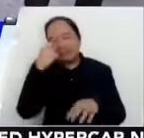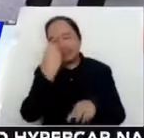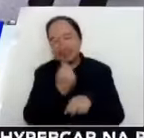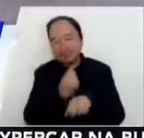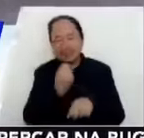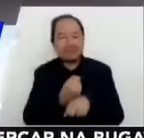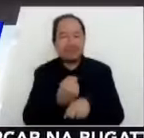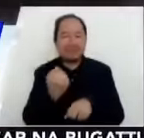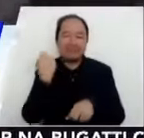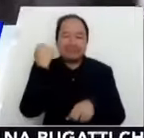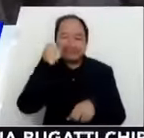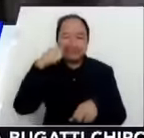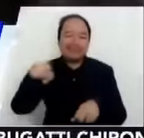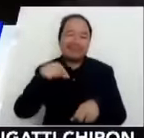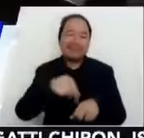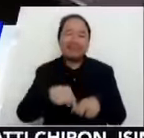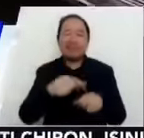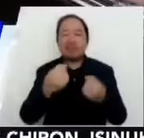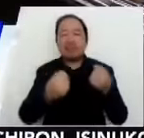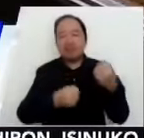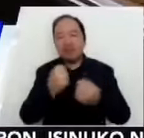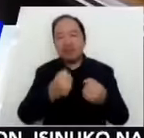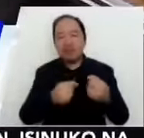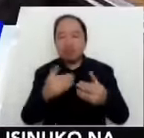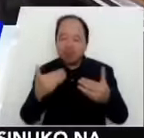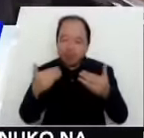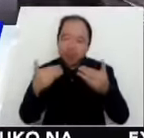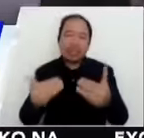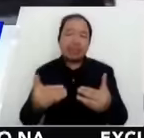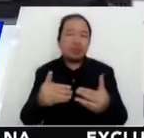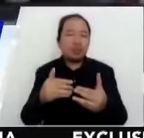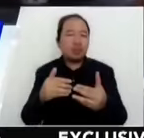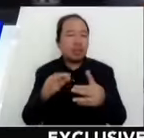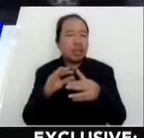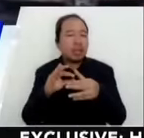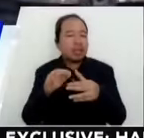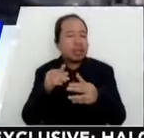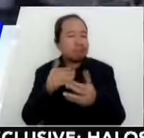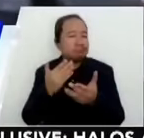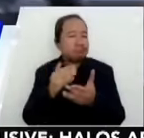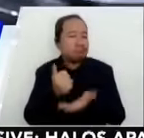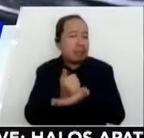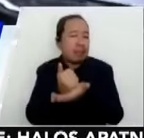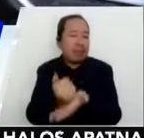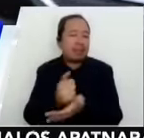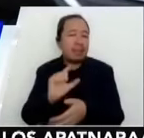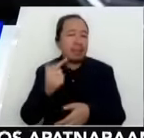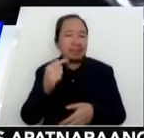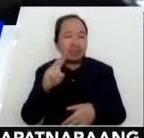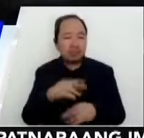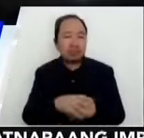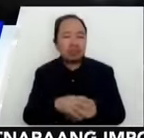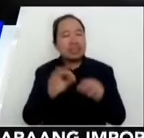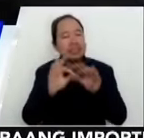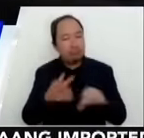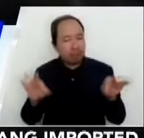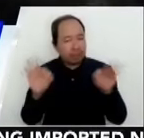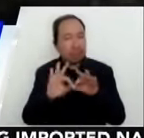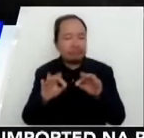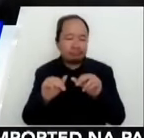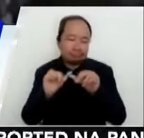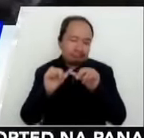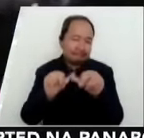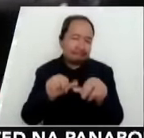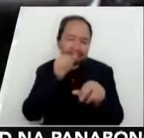driver. Kaya tuloy raw ang kanilang pakikipagtulungan sa mga LGU. Consistency will be the key. Dahil pag napansin